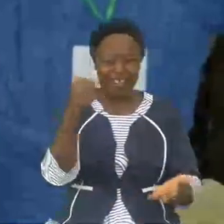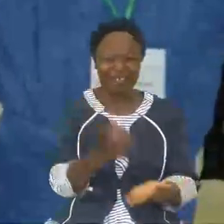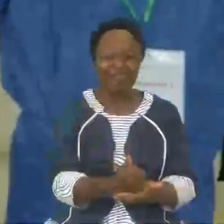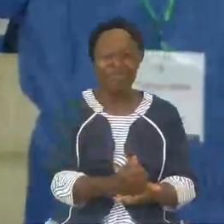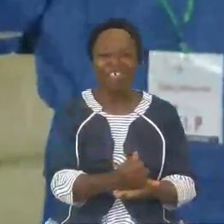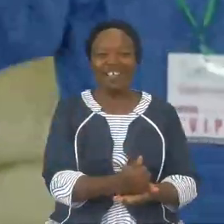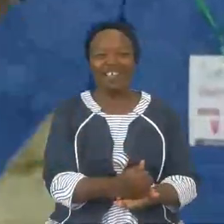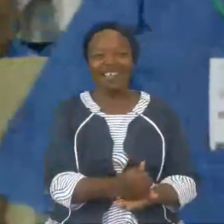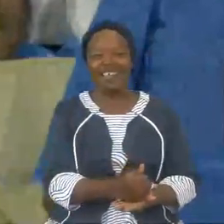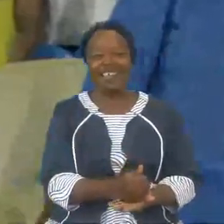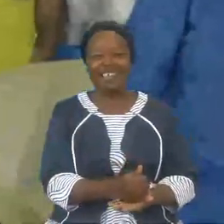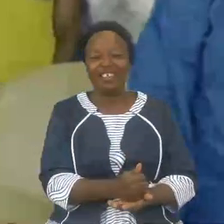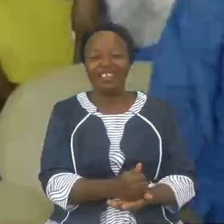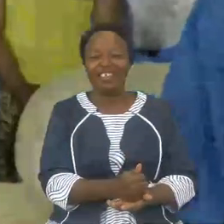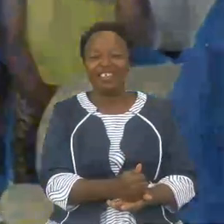Amen.